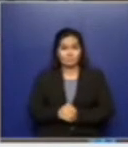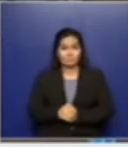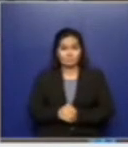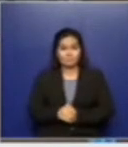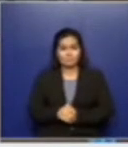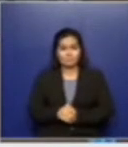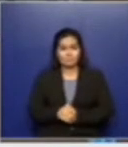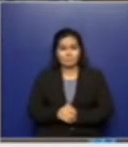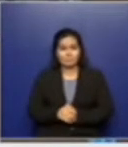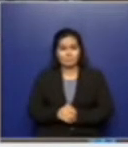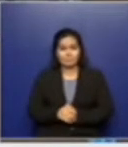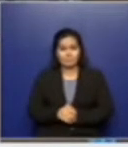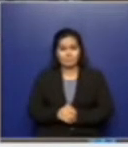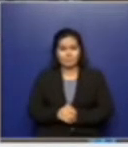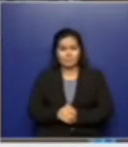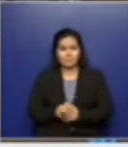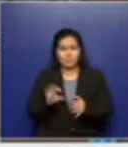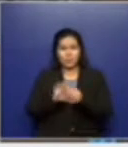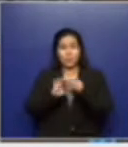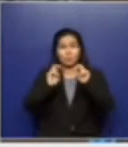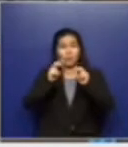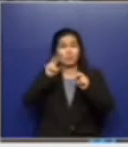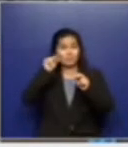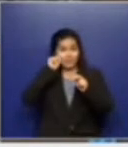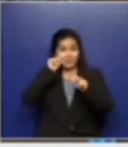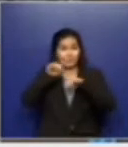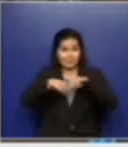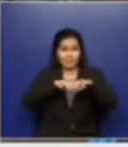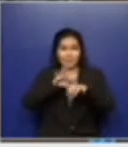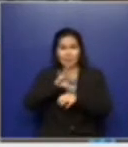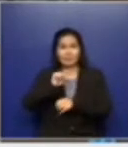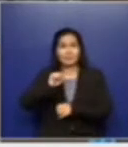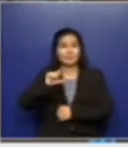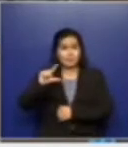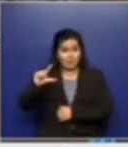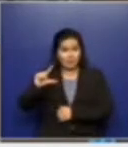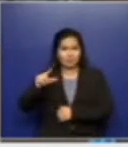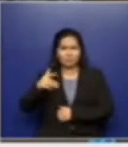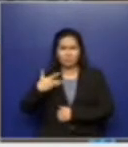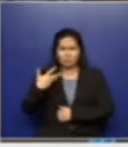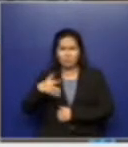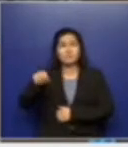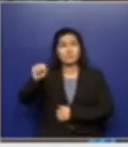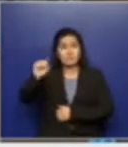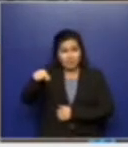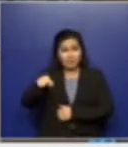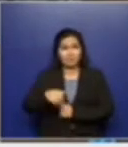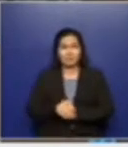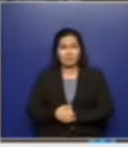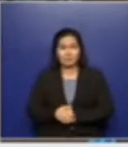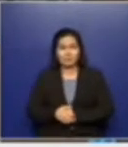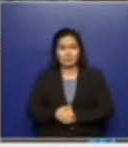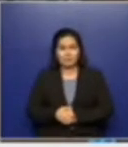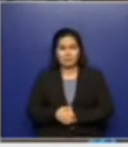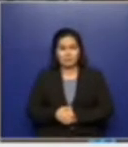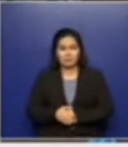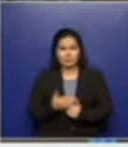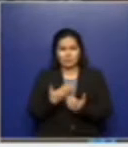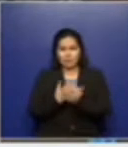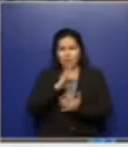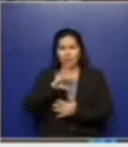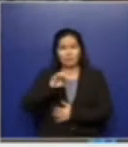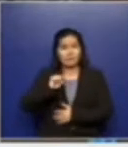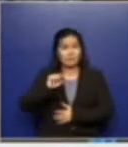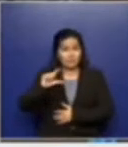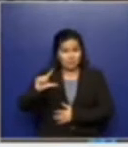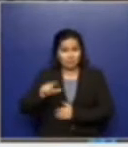500,000 ล้านนะท่านใช้ไปกับน้ำอ่ะท่านจะบอกว่าใช้ไปแล้วเยอะก็ถูกท่านใช้เยอะจริงไม่น้อยหรอกใคร